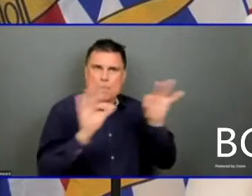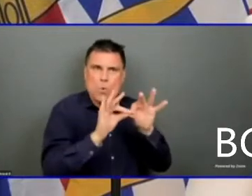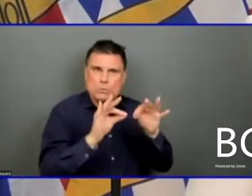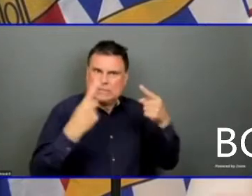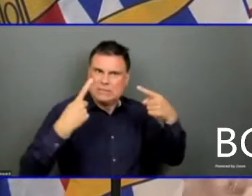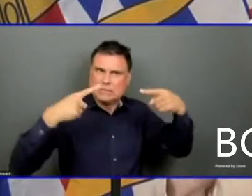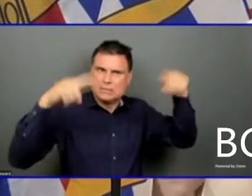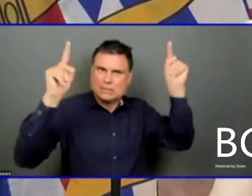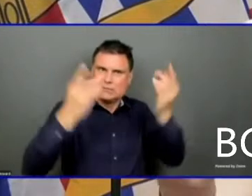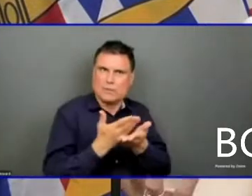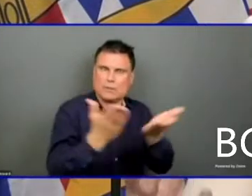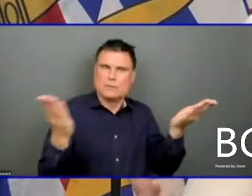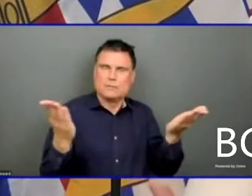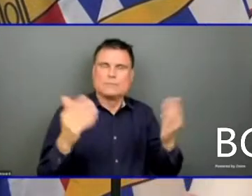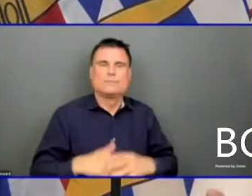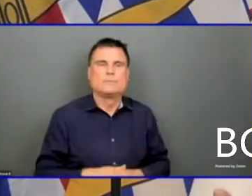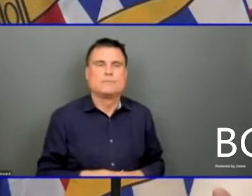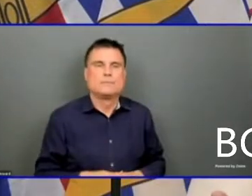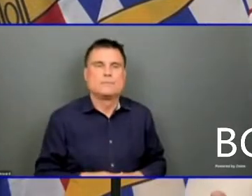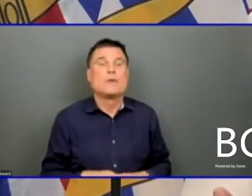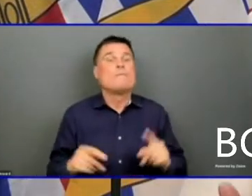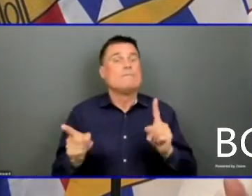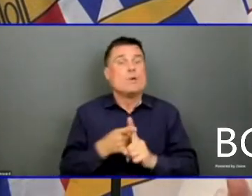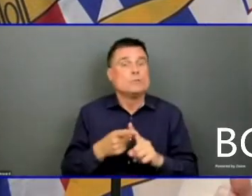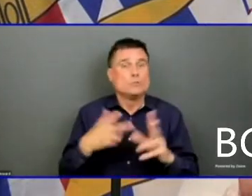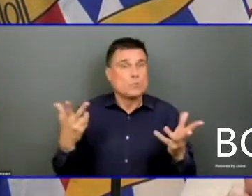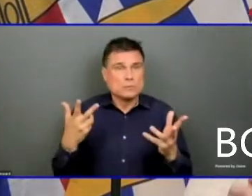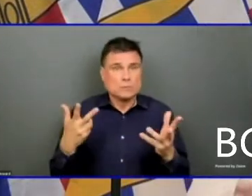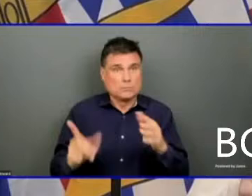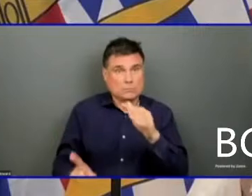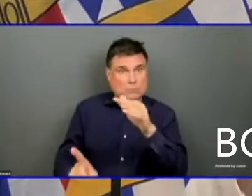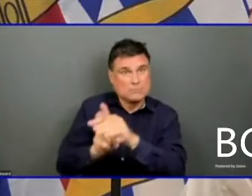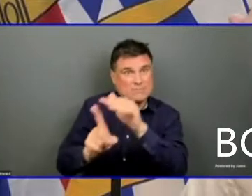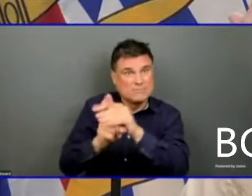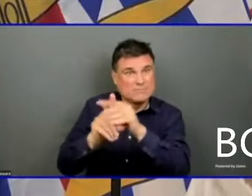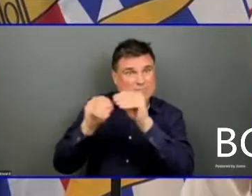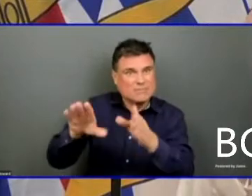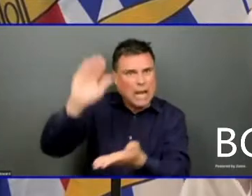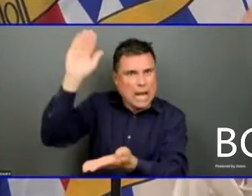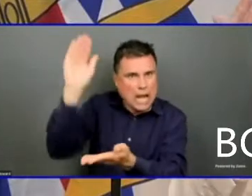键第一就是一定要阻止这个病毒的传播。